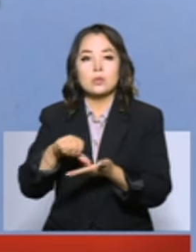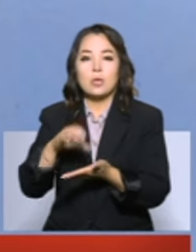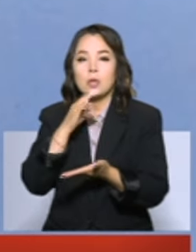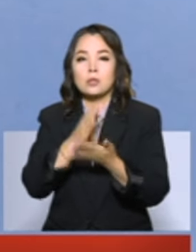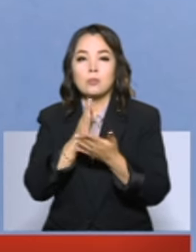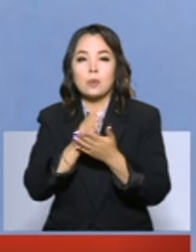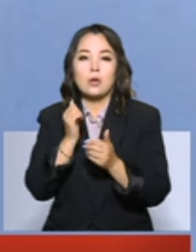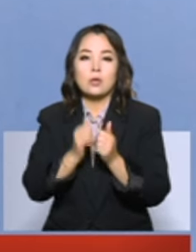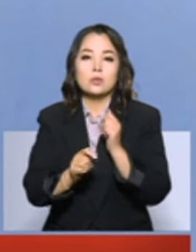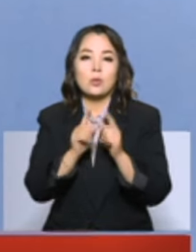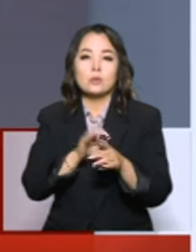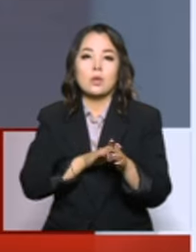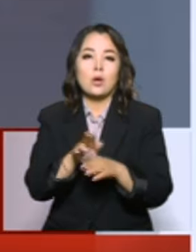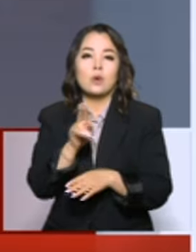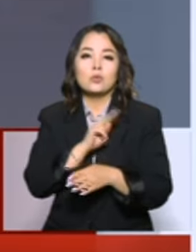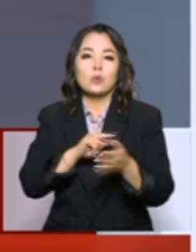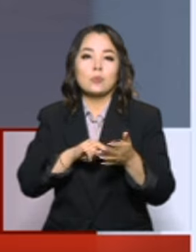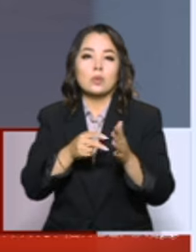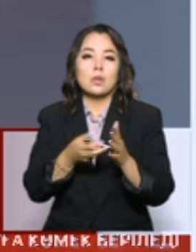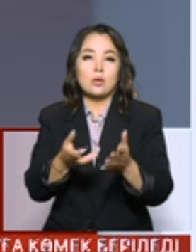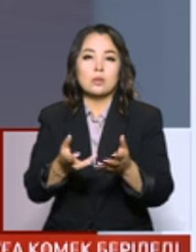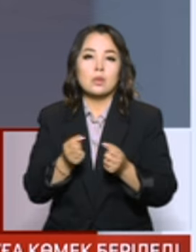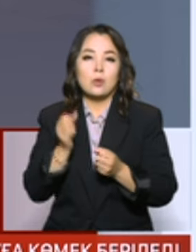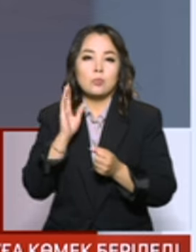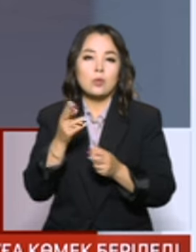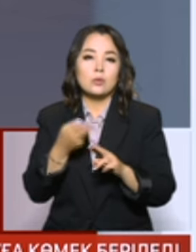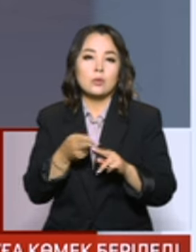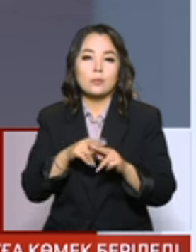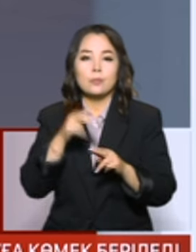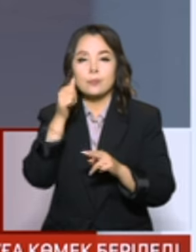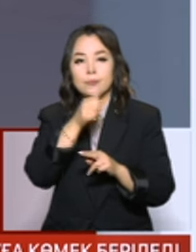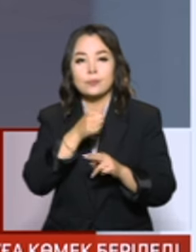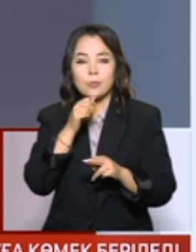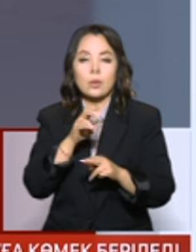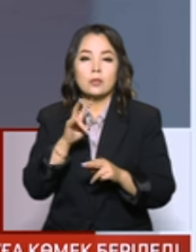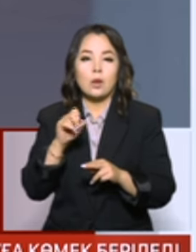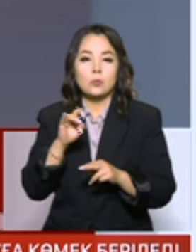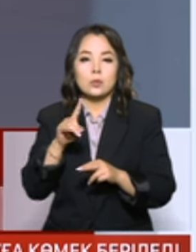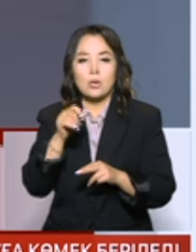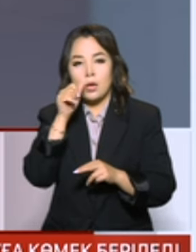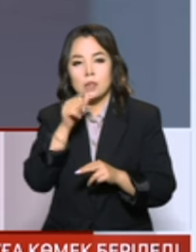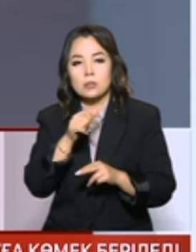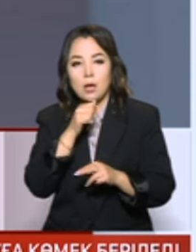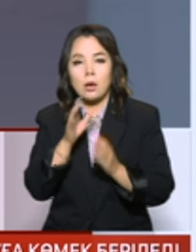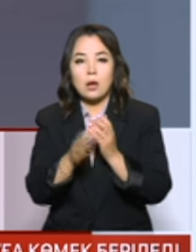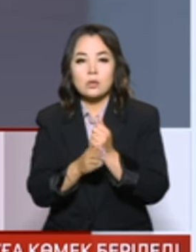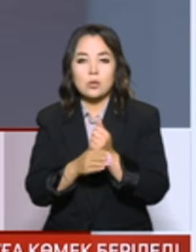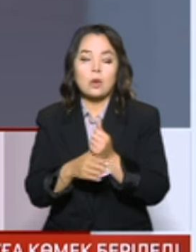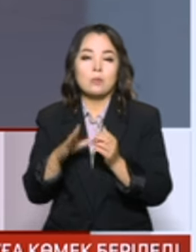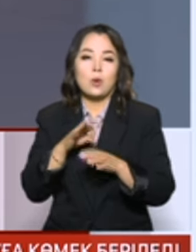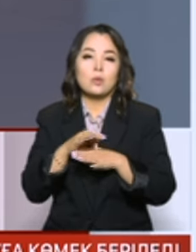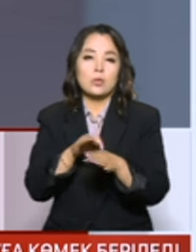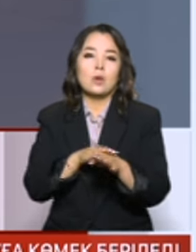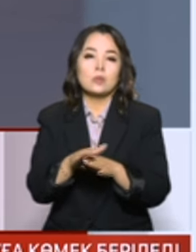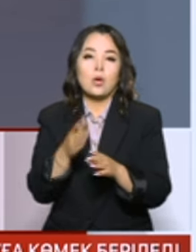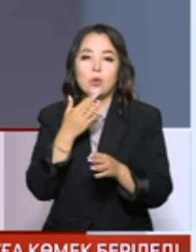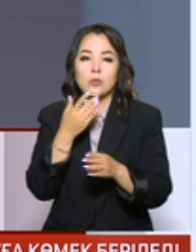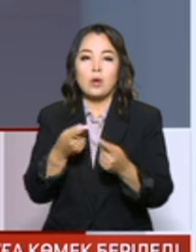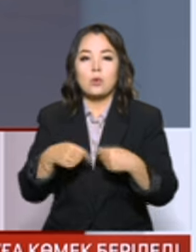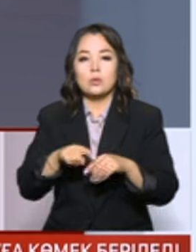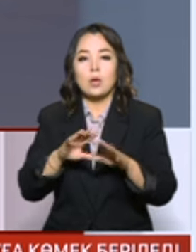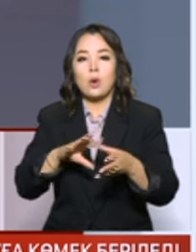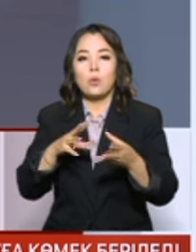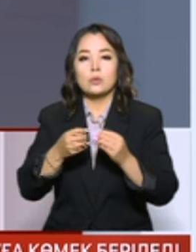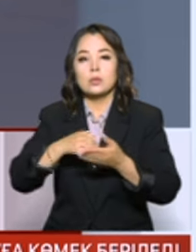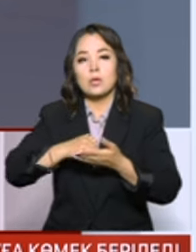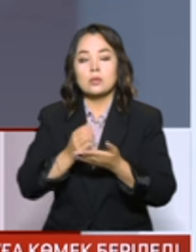Әр отырыстан кейін жұмыс жоспары қабылданады. Мәселен, биылғы наурыз айында Атырауда өткен ұлттық құрылтай отырысының қорытындысы бойынша